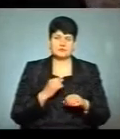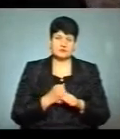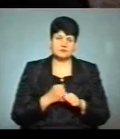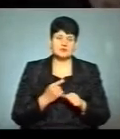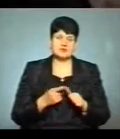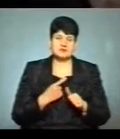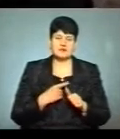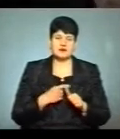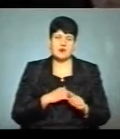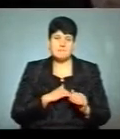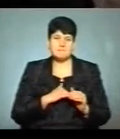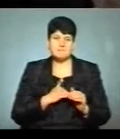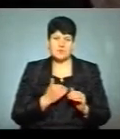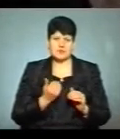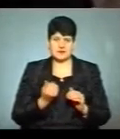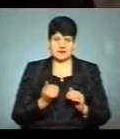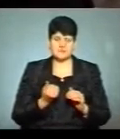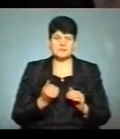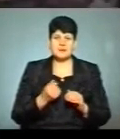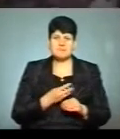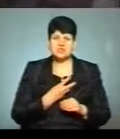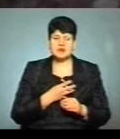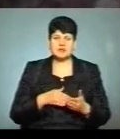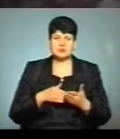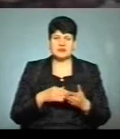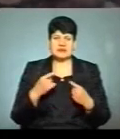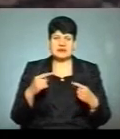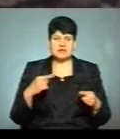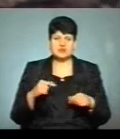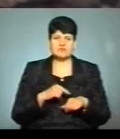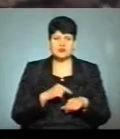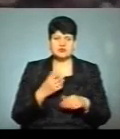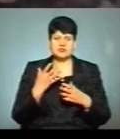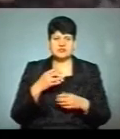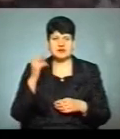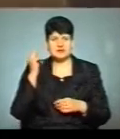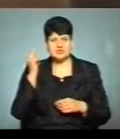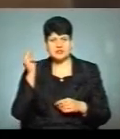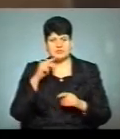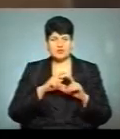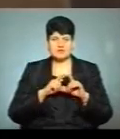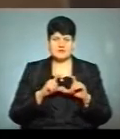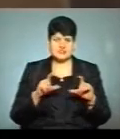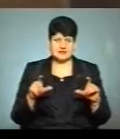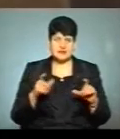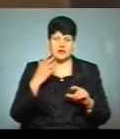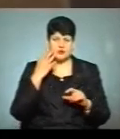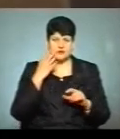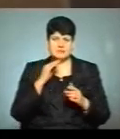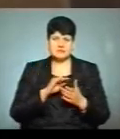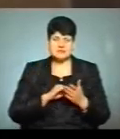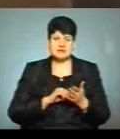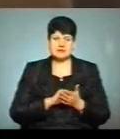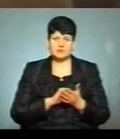називає покликанням в покликанні. Бажання допомагати іншим відчула ще навчаючись в університеті. Під час написання